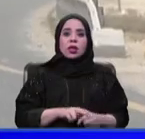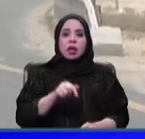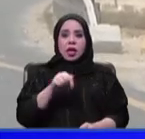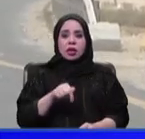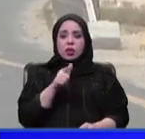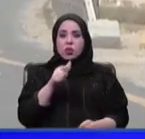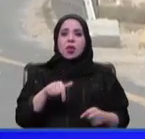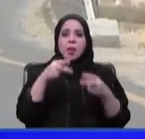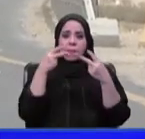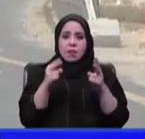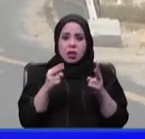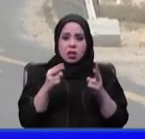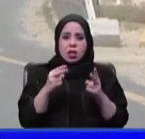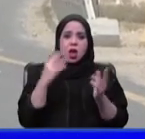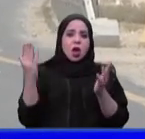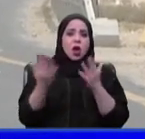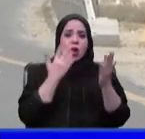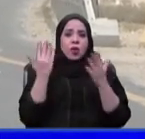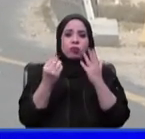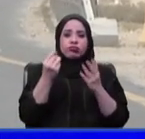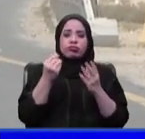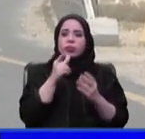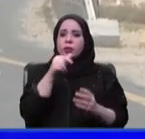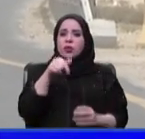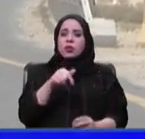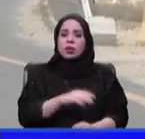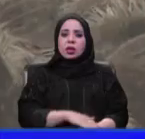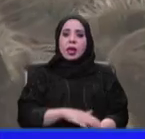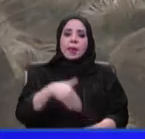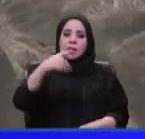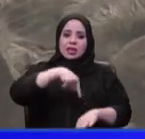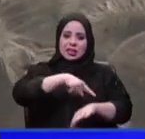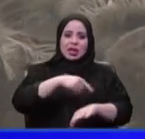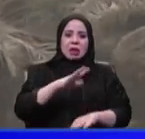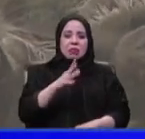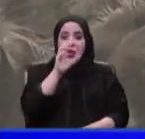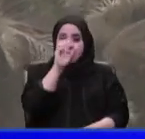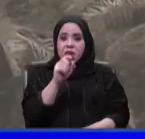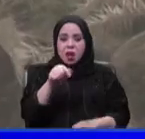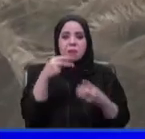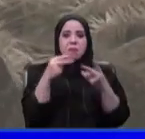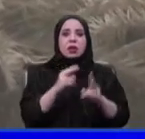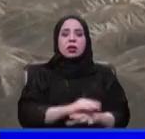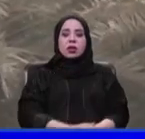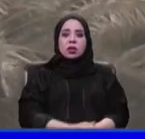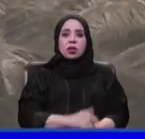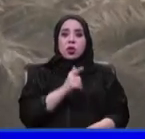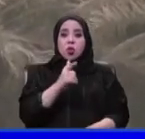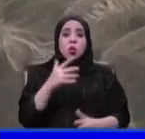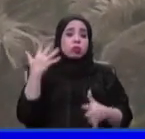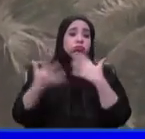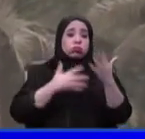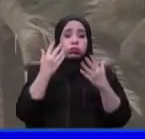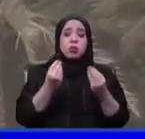يبدأ تأثير الغبار على مملكة البحرين خلال الساعات القليلة القادمة. تكون كثيفة، كميات الغبار كثيفة